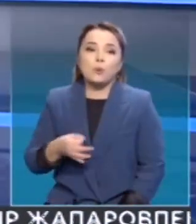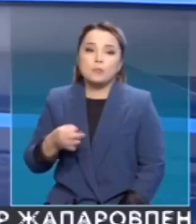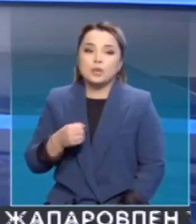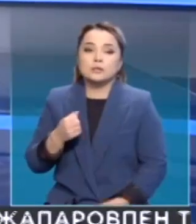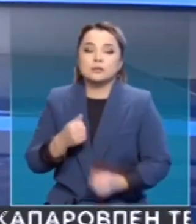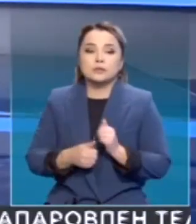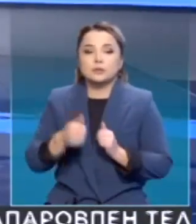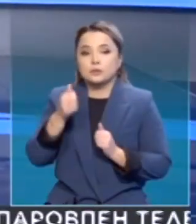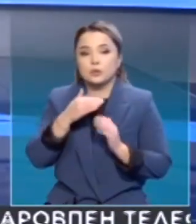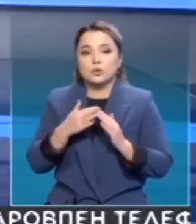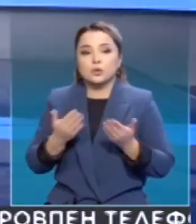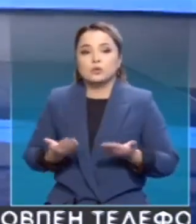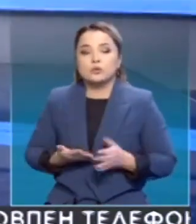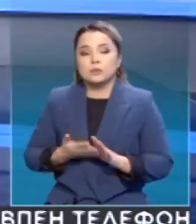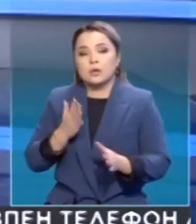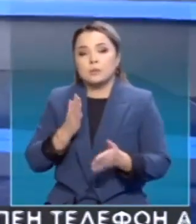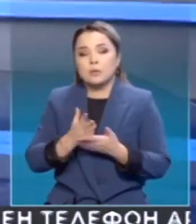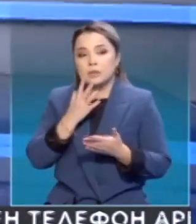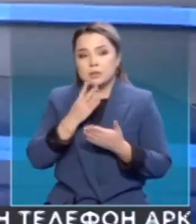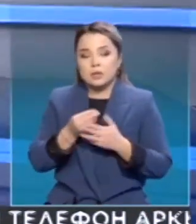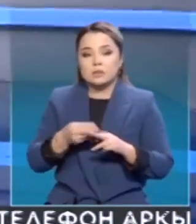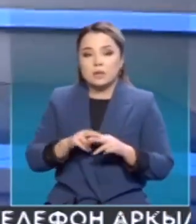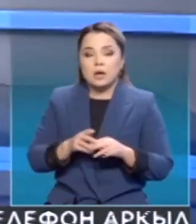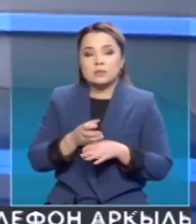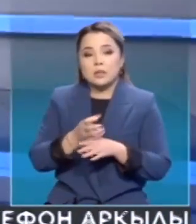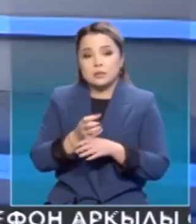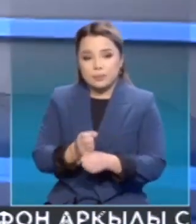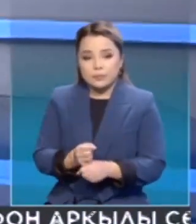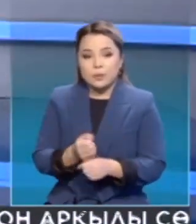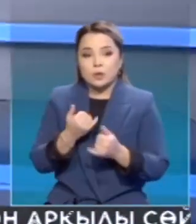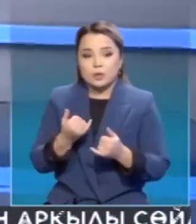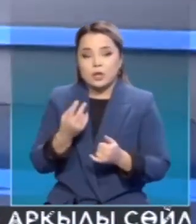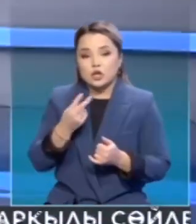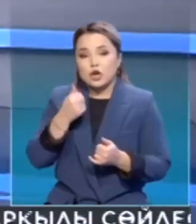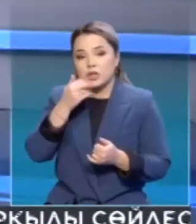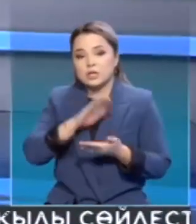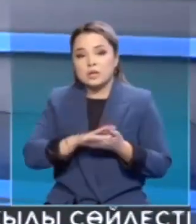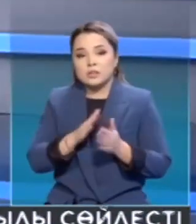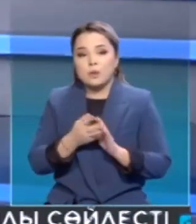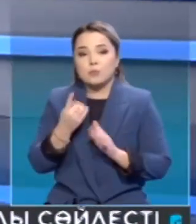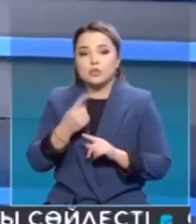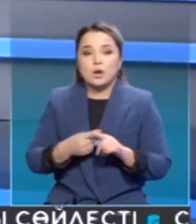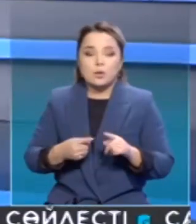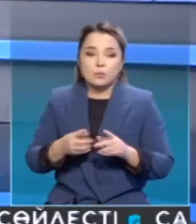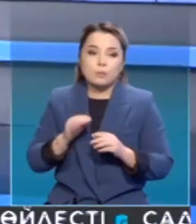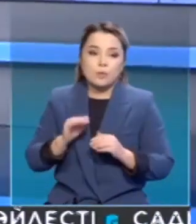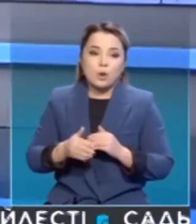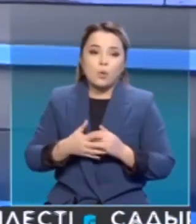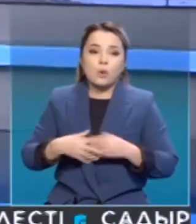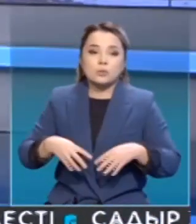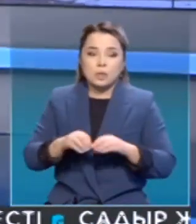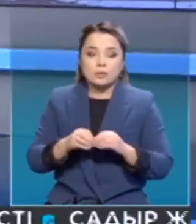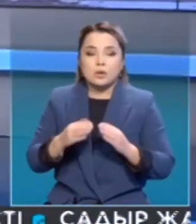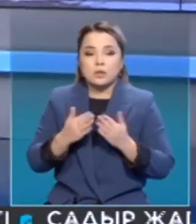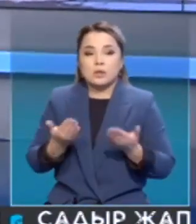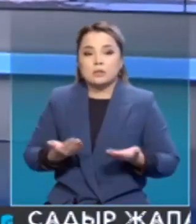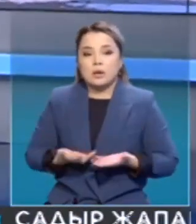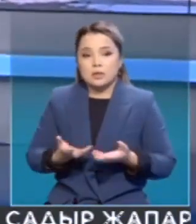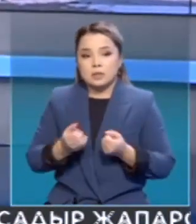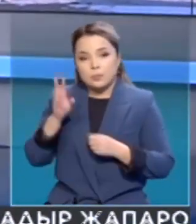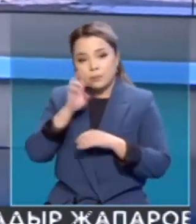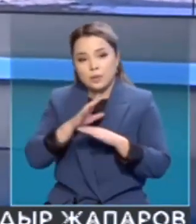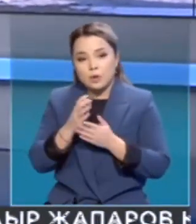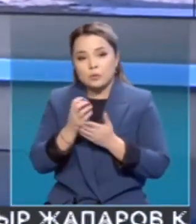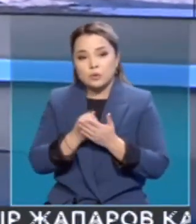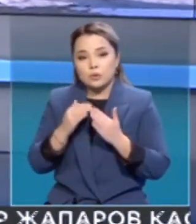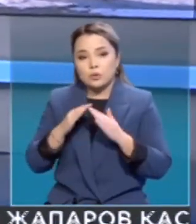жыл санап тұрғын үй кезегінде тұрғандар саны азайып келеді. Тек соңғы 2 жылда 1,5 мың отбасы баспаналы болған. Мемлекеттік тұрғын үй